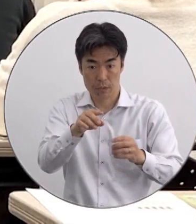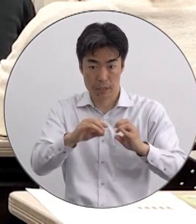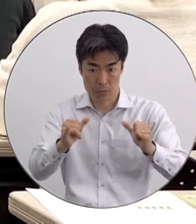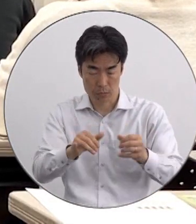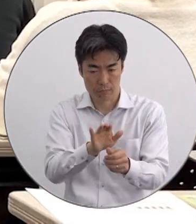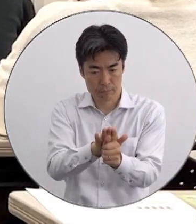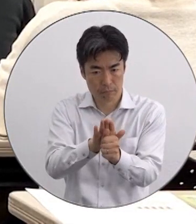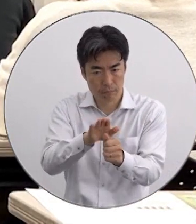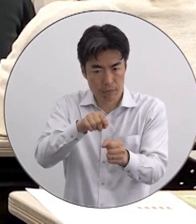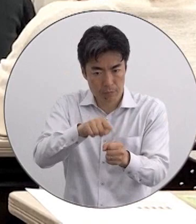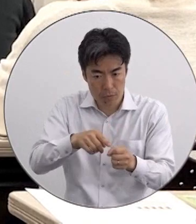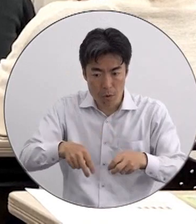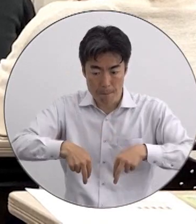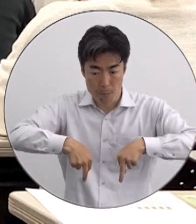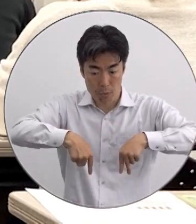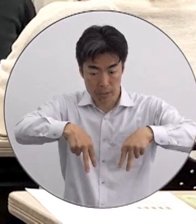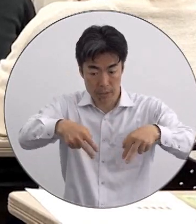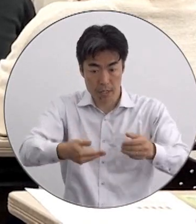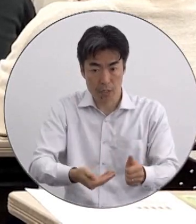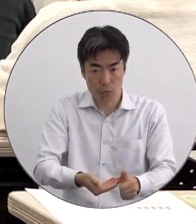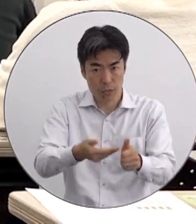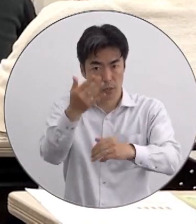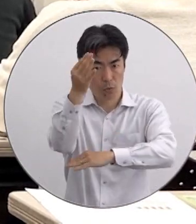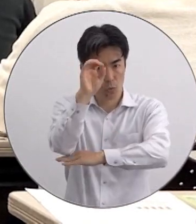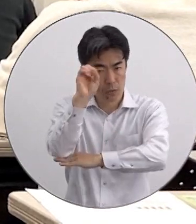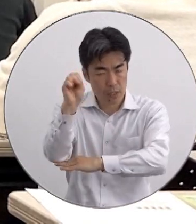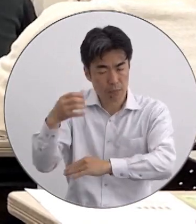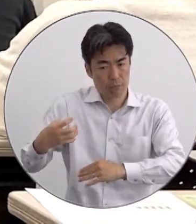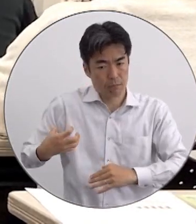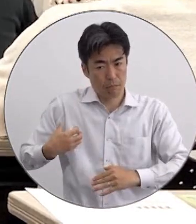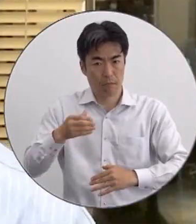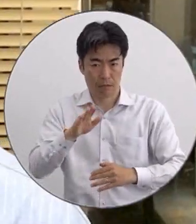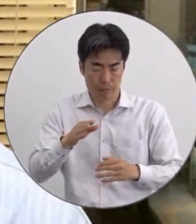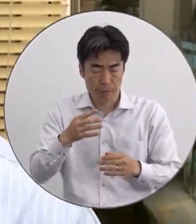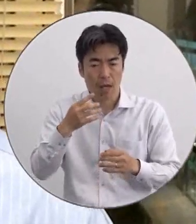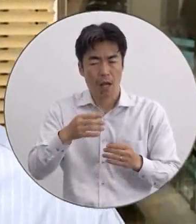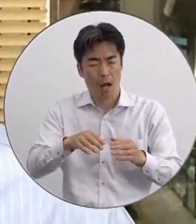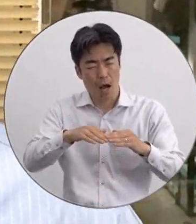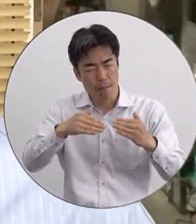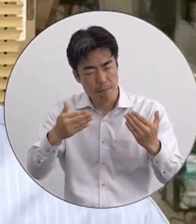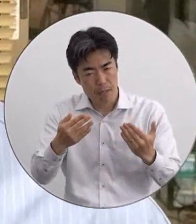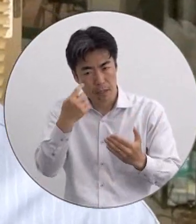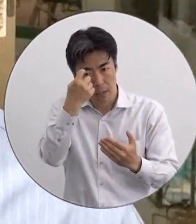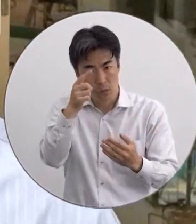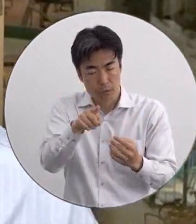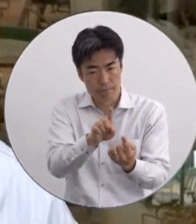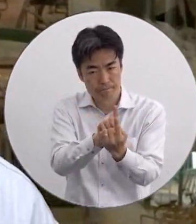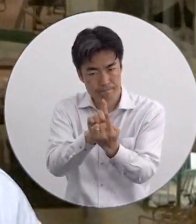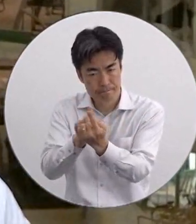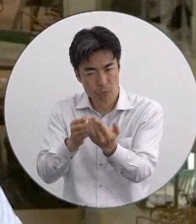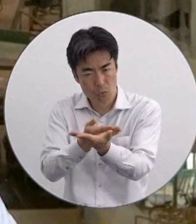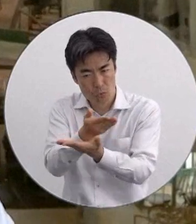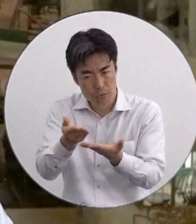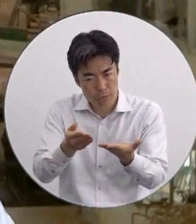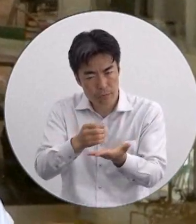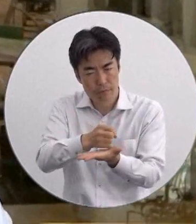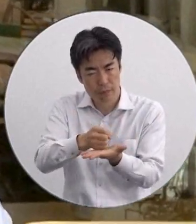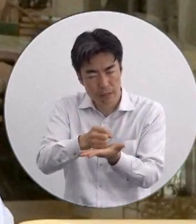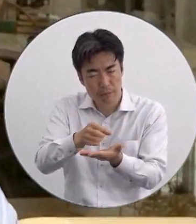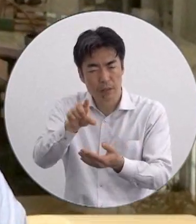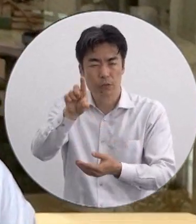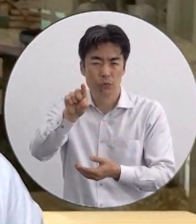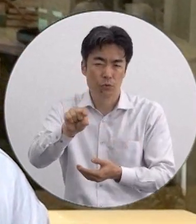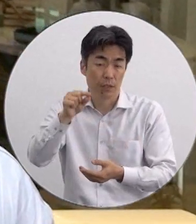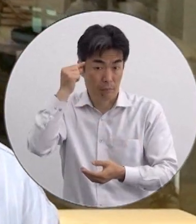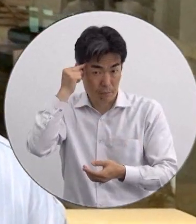ートするためボランティア養成の講座も行っています。 あんまり外国の方と関わる機会っていうのは、なかなか